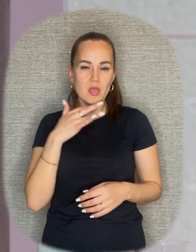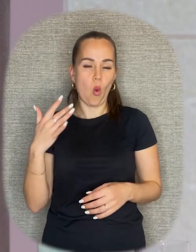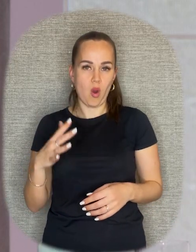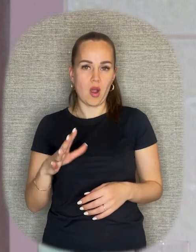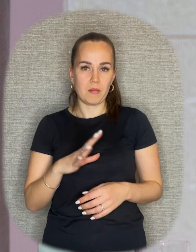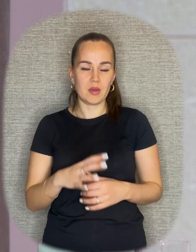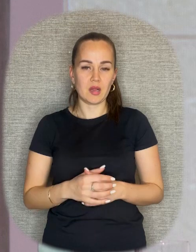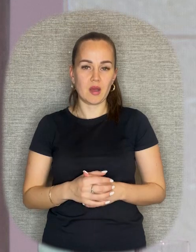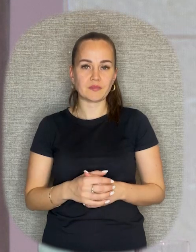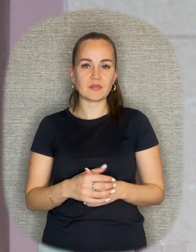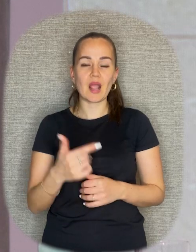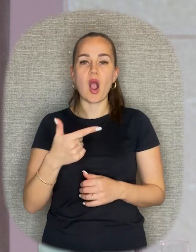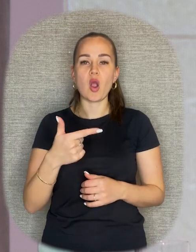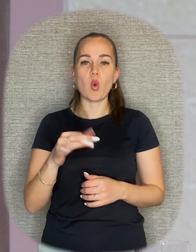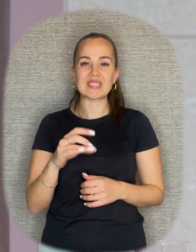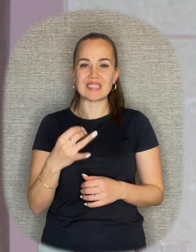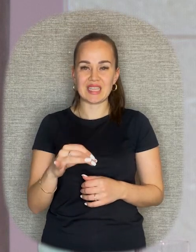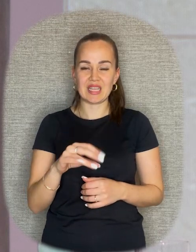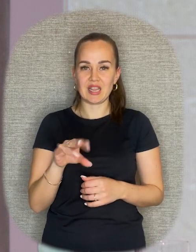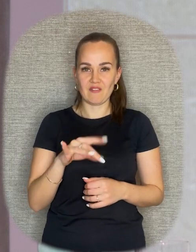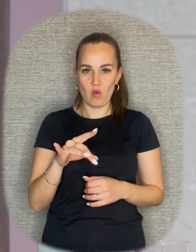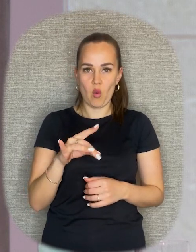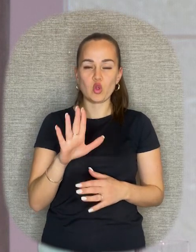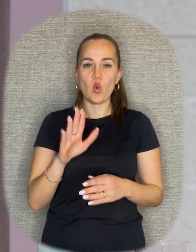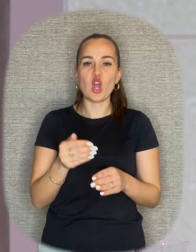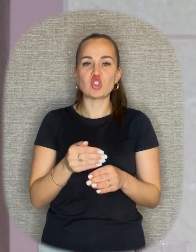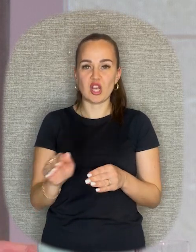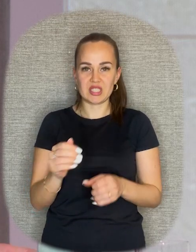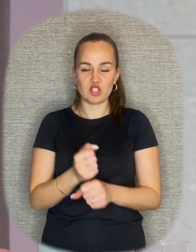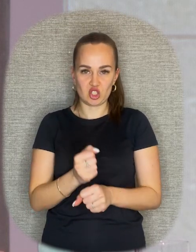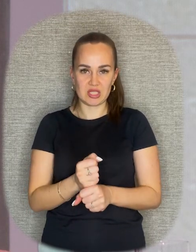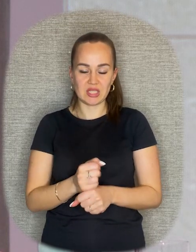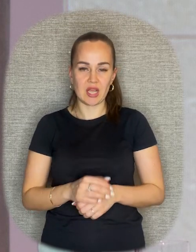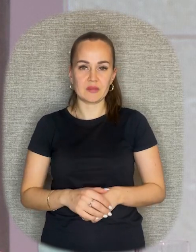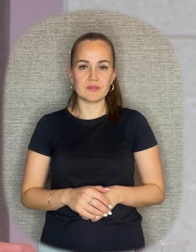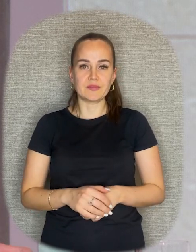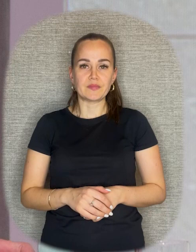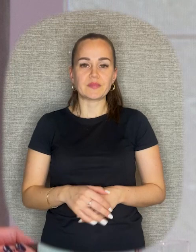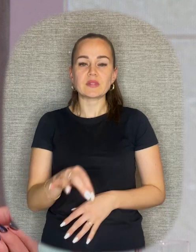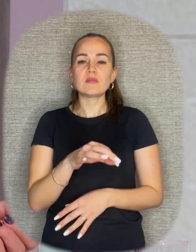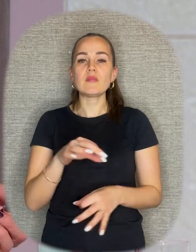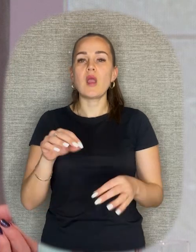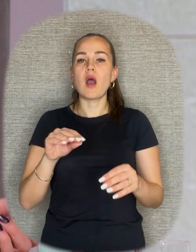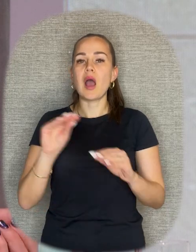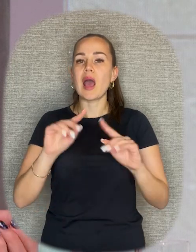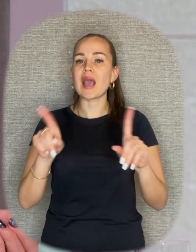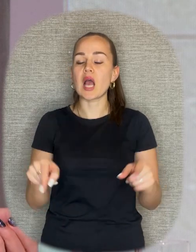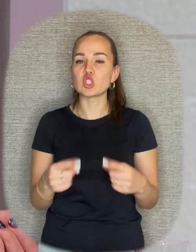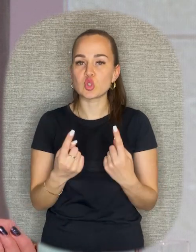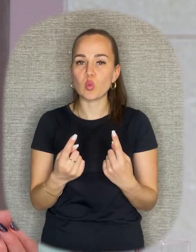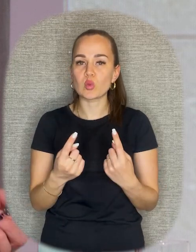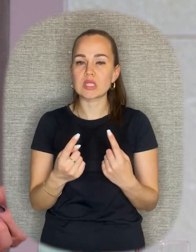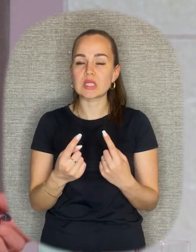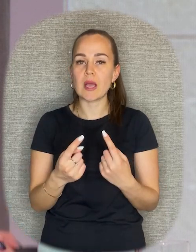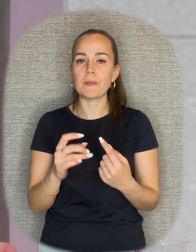что не было сделано Ну наверное даже больше чем было задумано не было реализован проект Ну реконструкции Гостиного